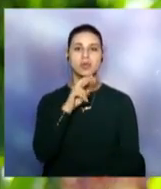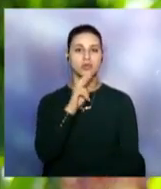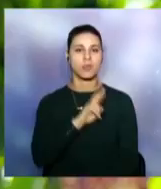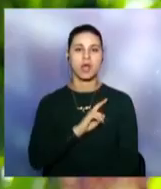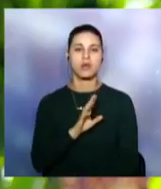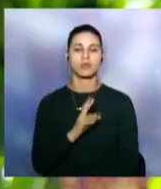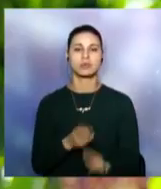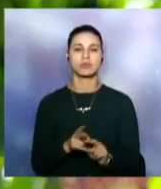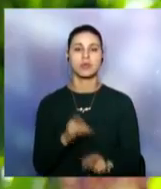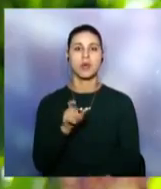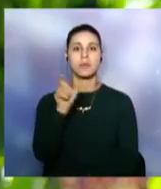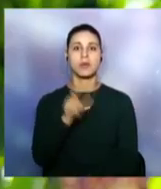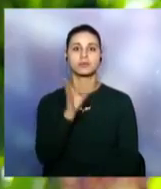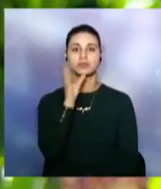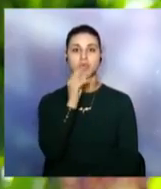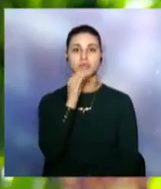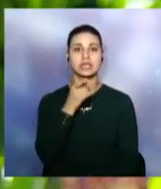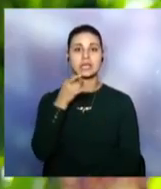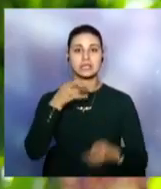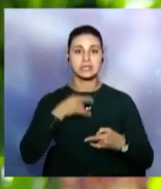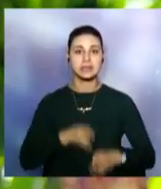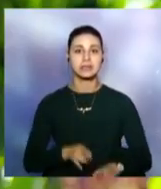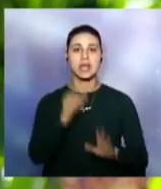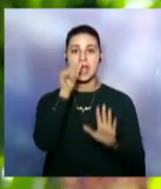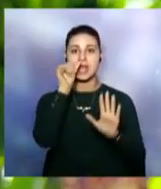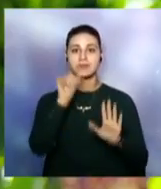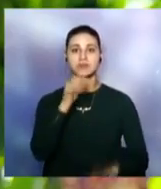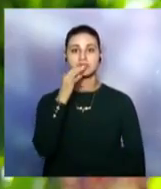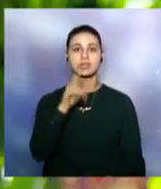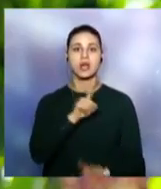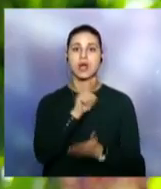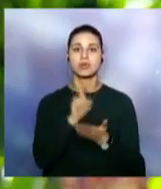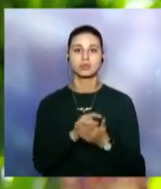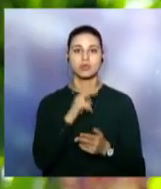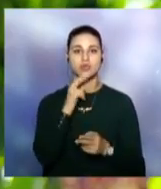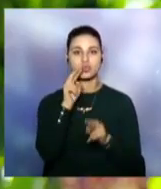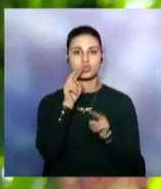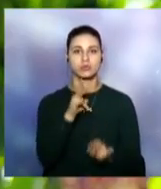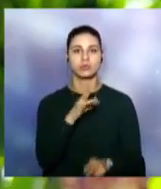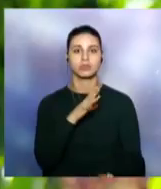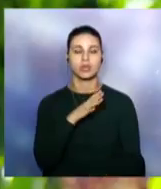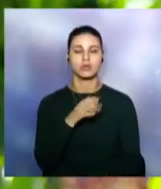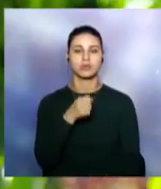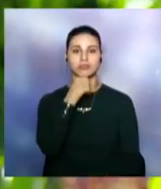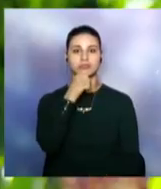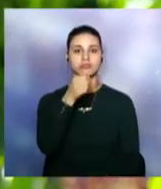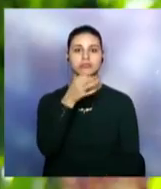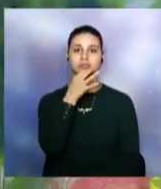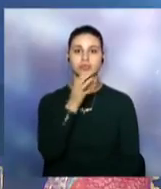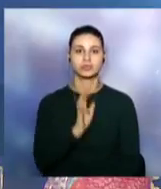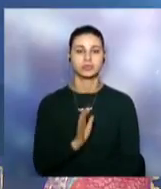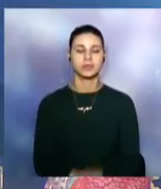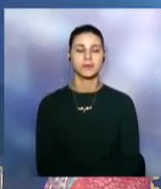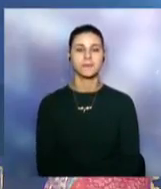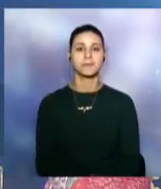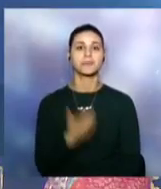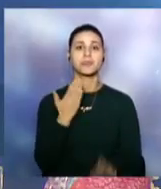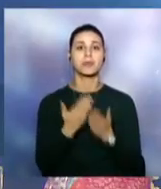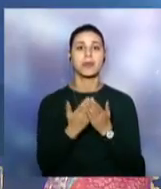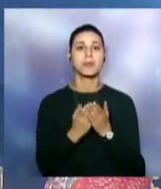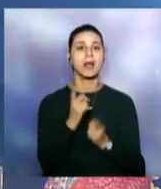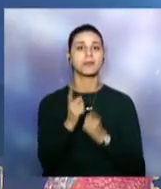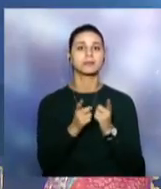იმიტომ რომ ბავშვი რომ დაიბადება 6 თვის ასაკის შემდეგ უნდა მიექსეს ყურადღება, სანამ ის გაიზრდება იმ ასაკამდე. Თუ არ გასწორდება